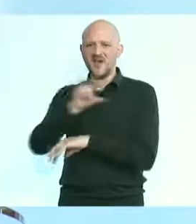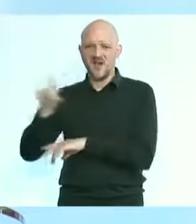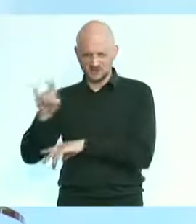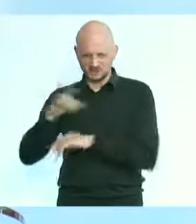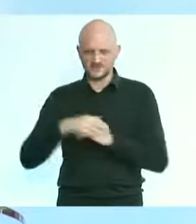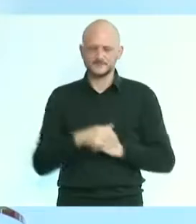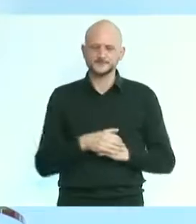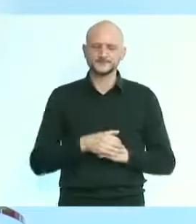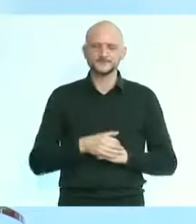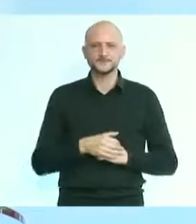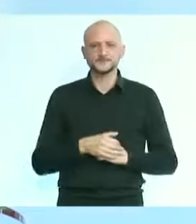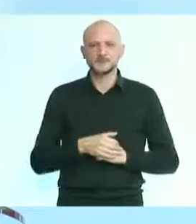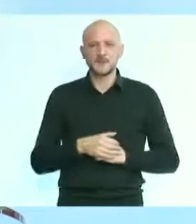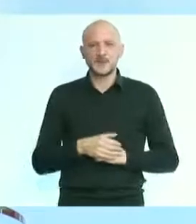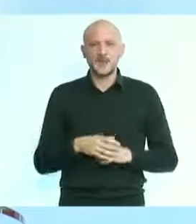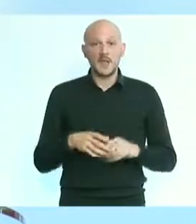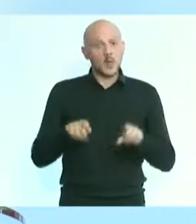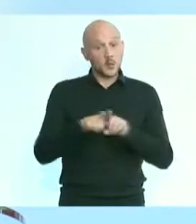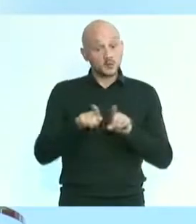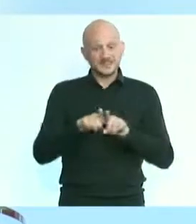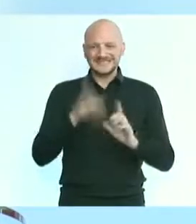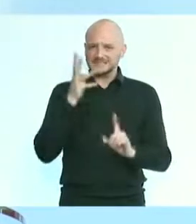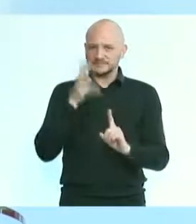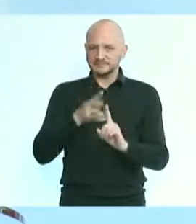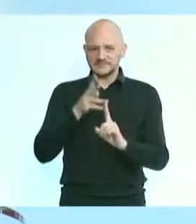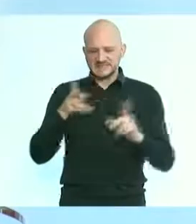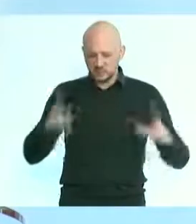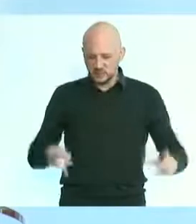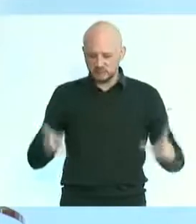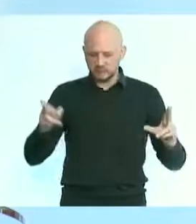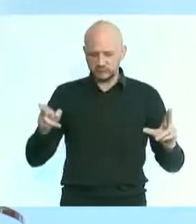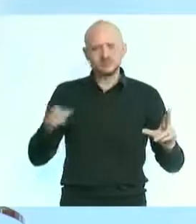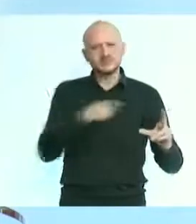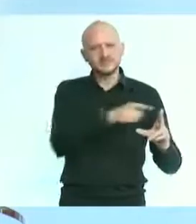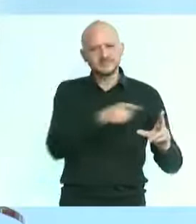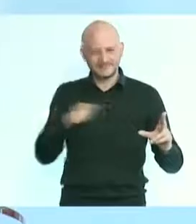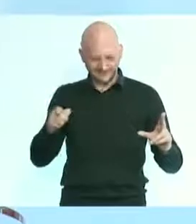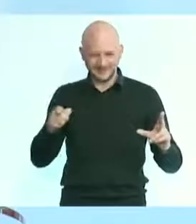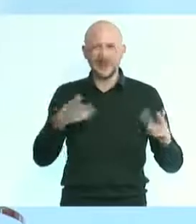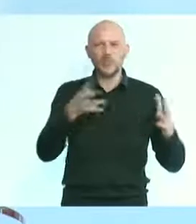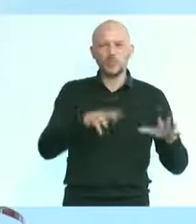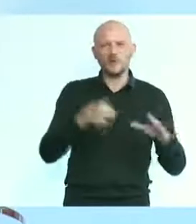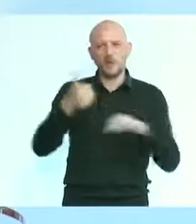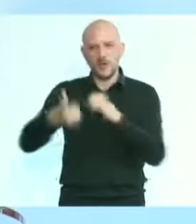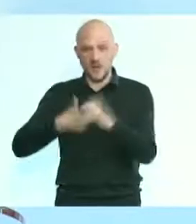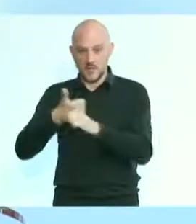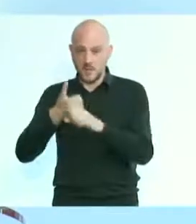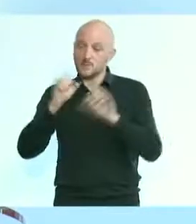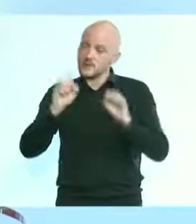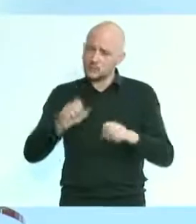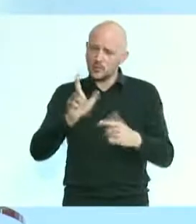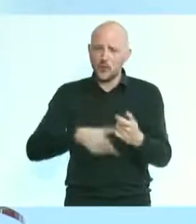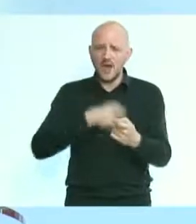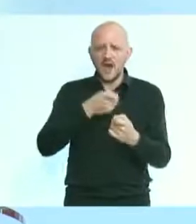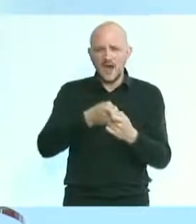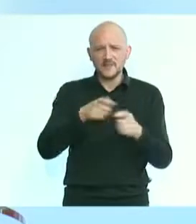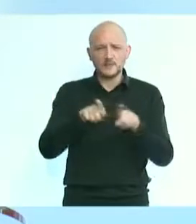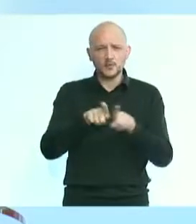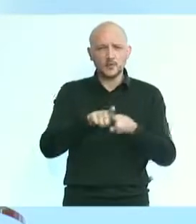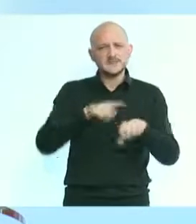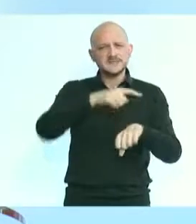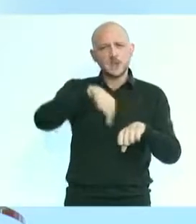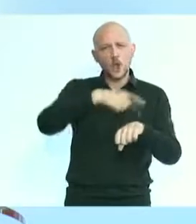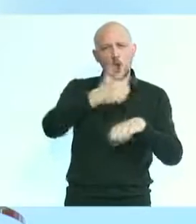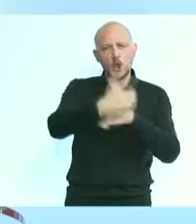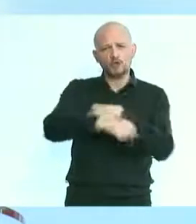et la durée hebdomadaire de la mission peut être adaptée si nécessaire. Il est aussi possible d'obtenir un financement